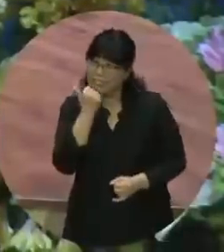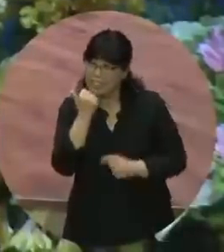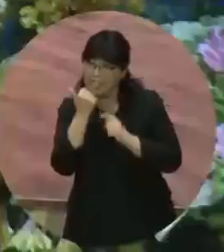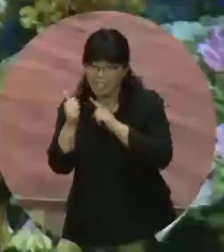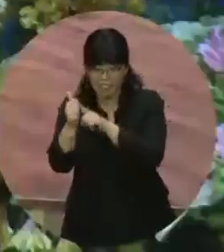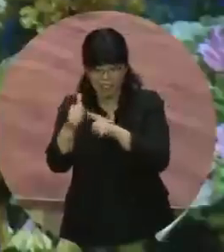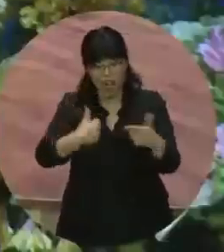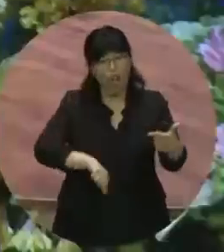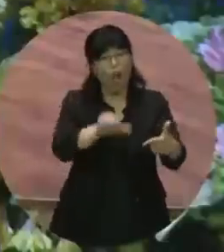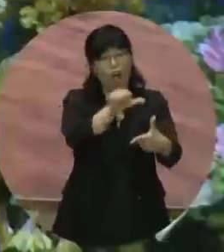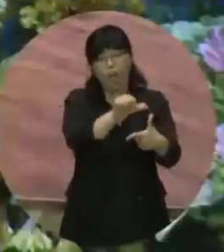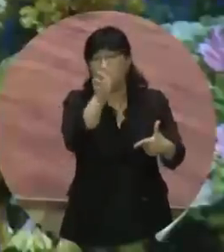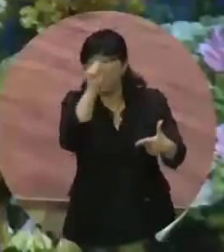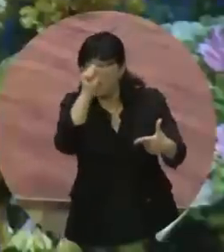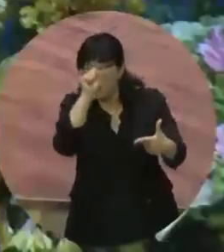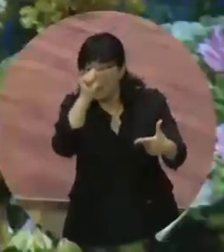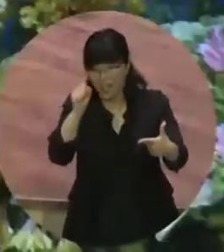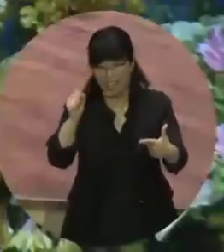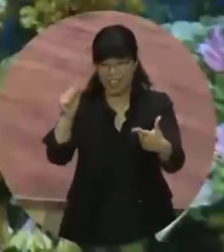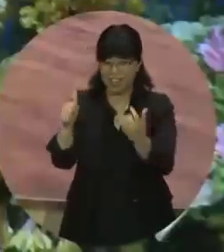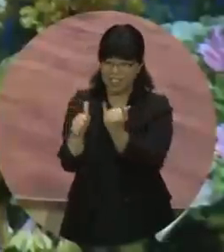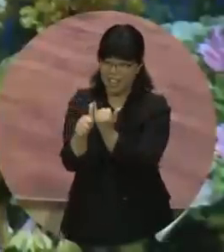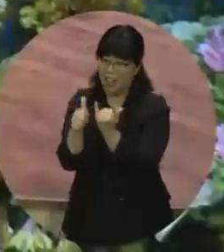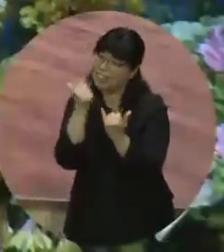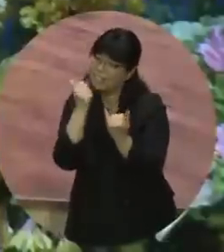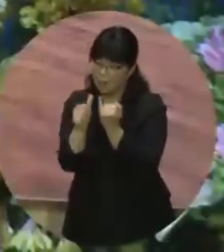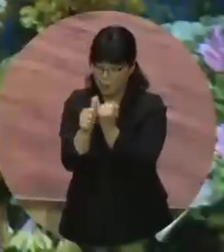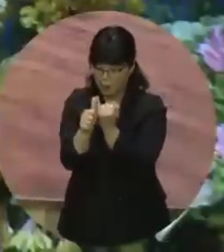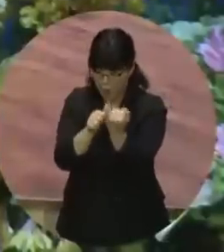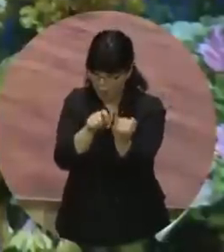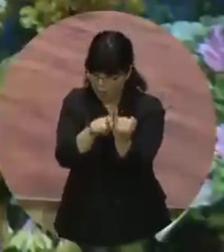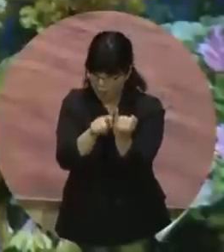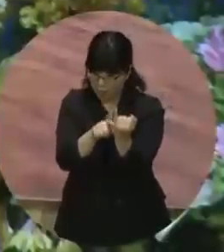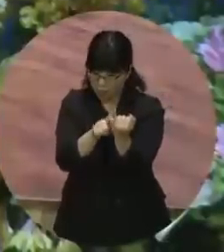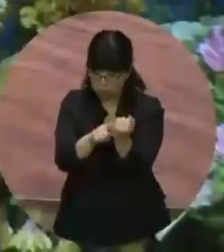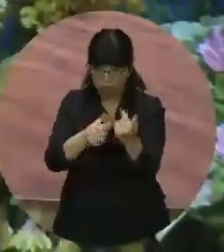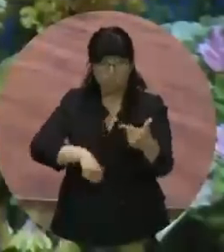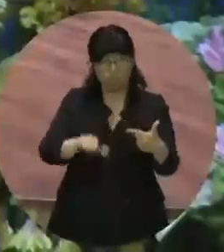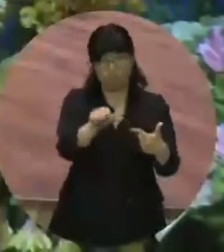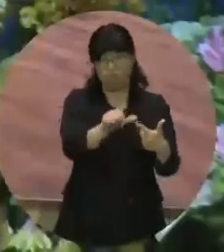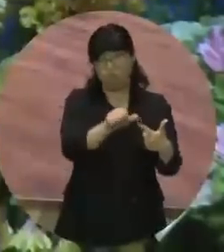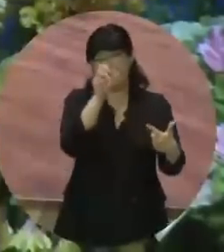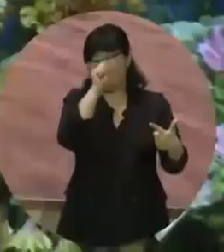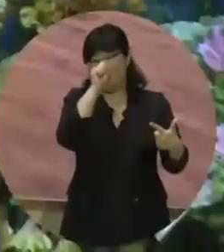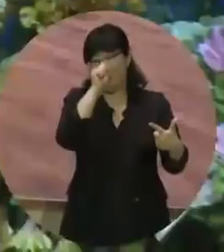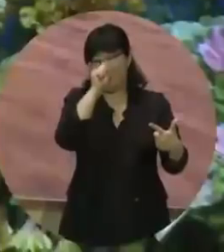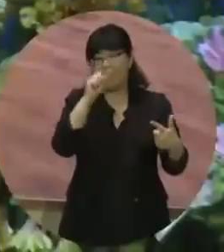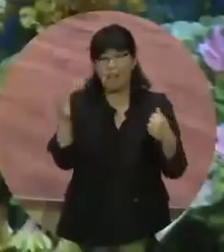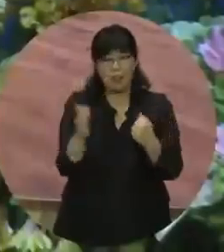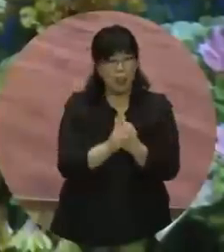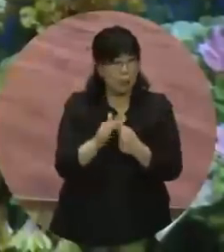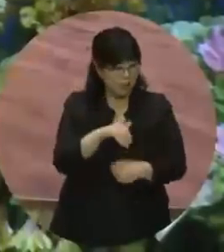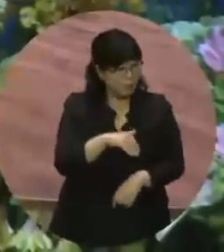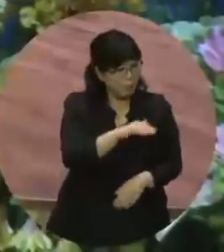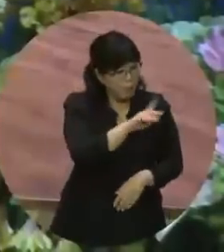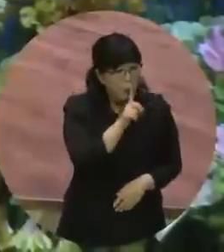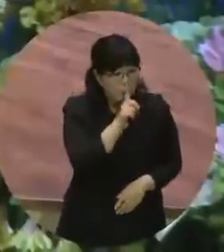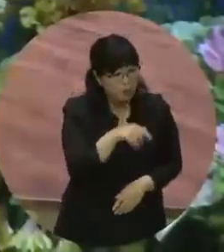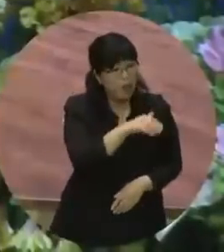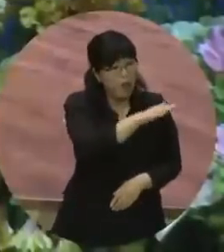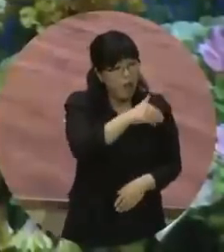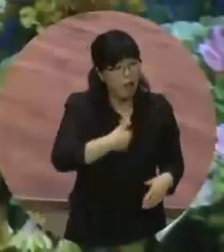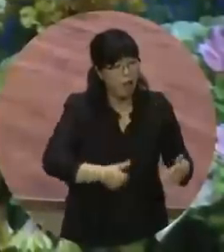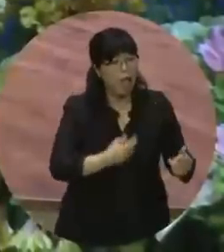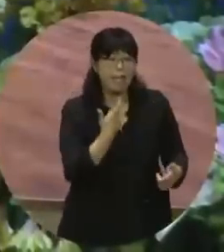노니까 좋아했다고. 그러면서 장자의 축복을 야곱이 받을 수 있도록 이를 꿈입니다. 본문